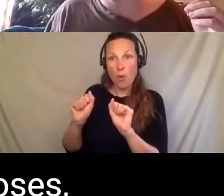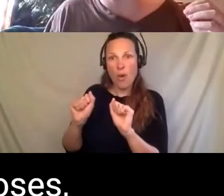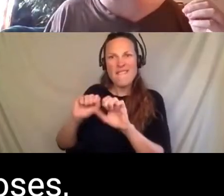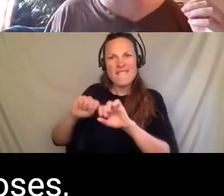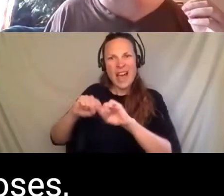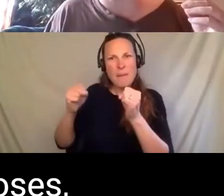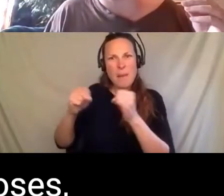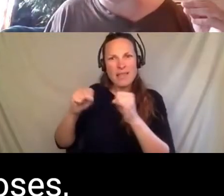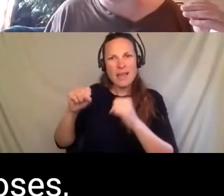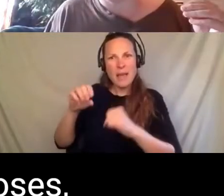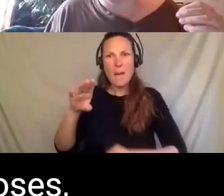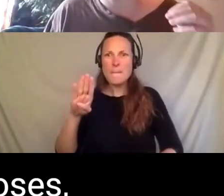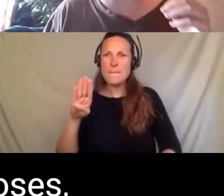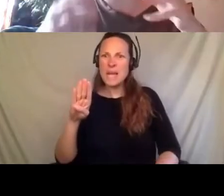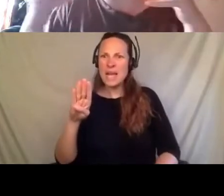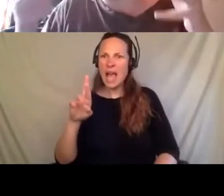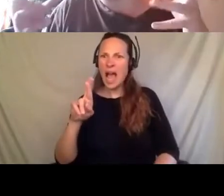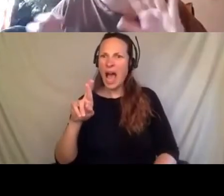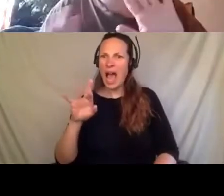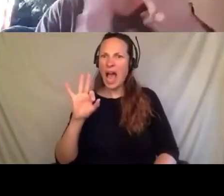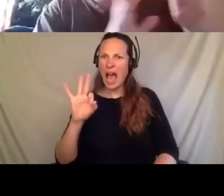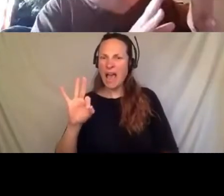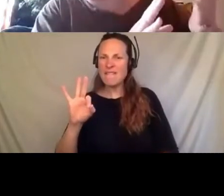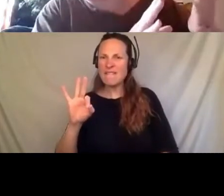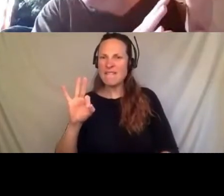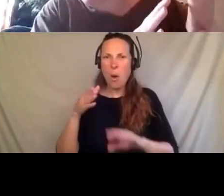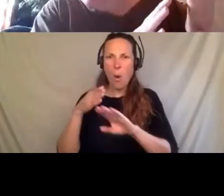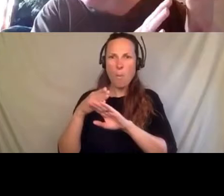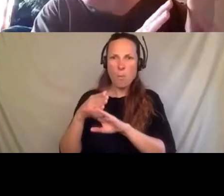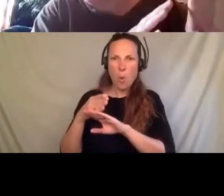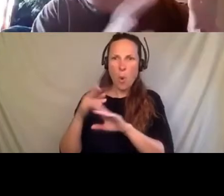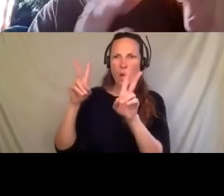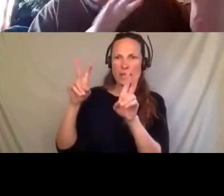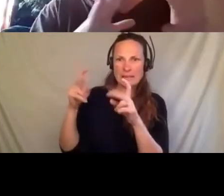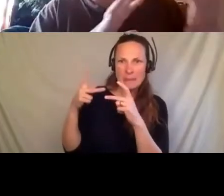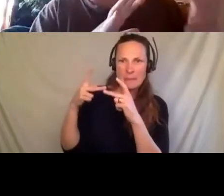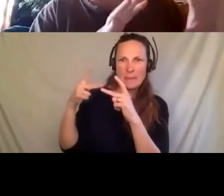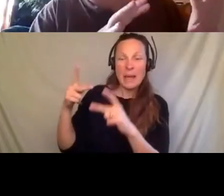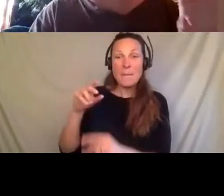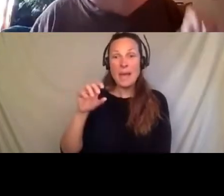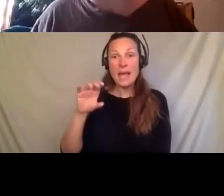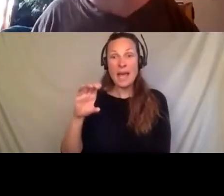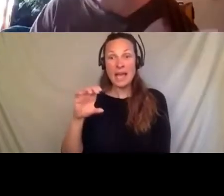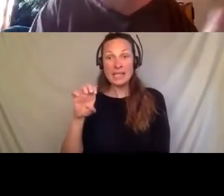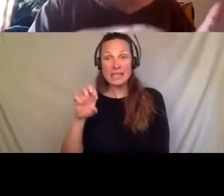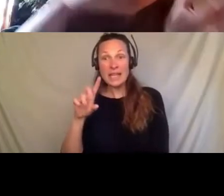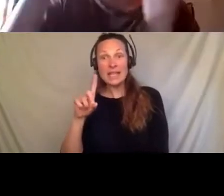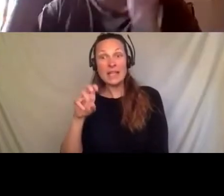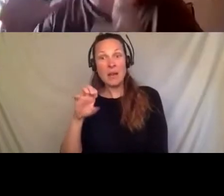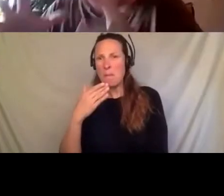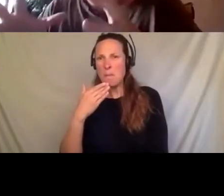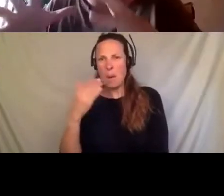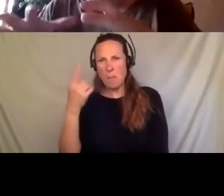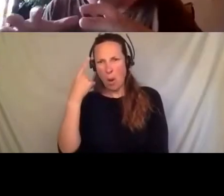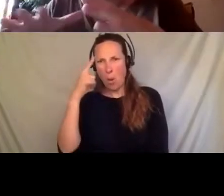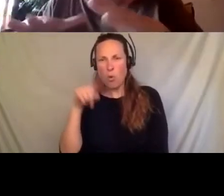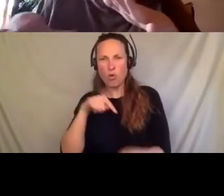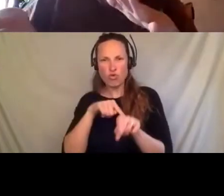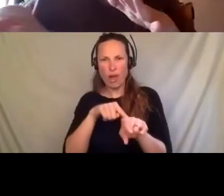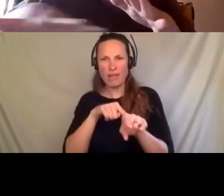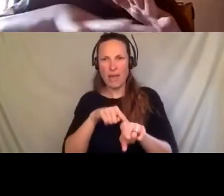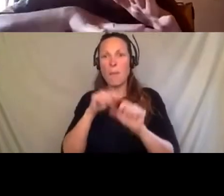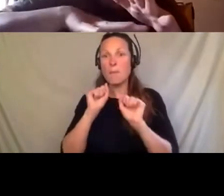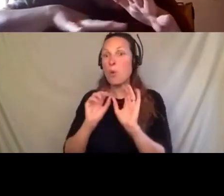fragmenté, BRF. Un type de bois, pas du paillis de cèdre. Le cèdre, c'est acide, malheureusement. Donc, on peut mettre du